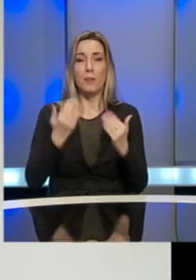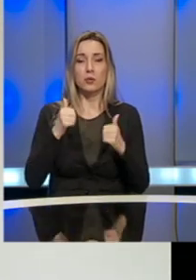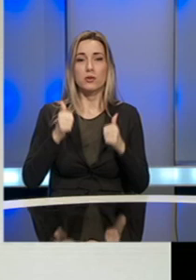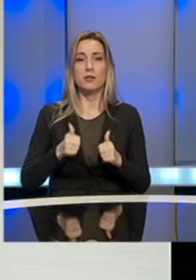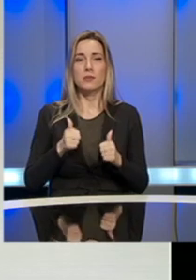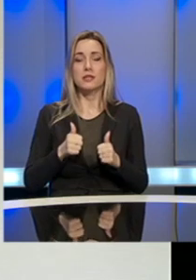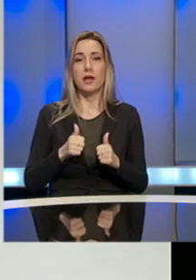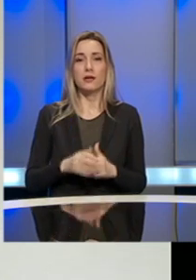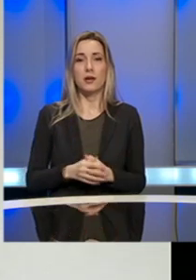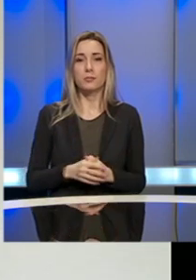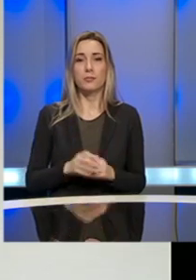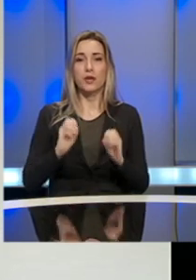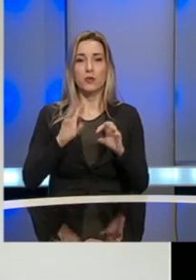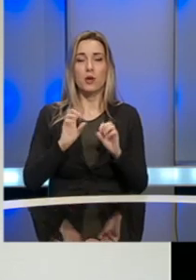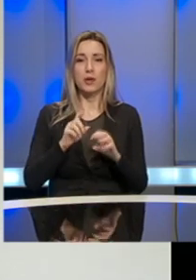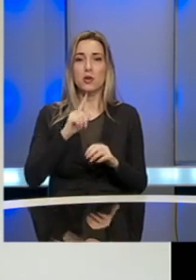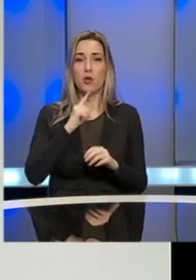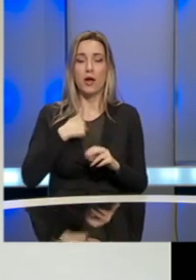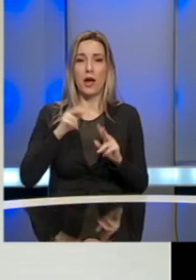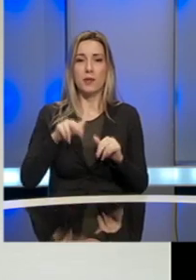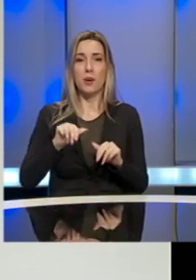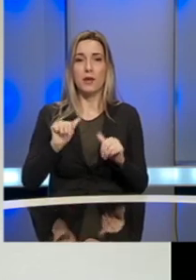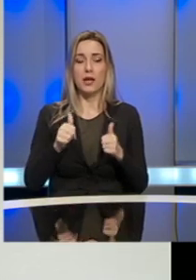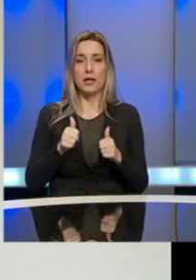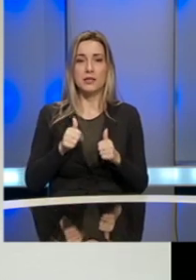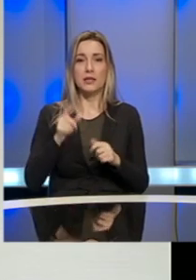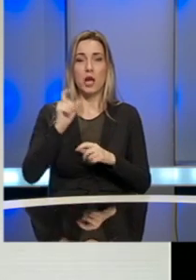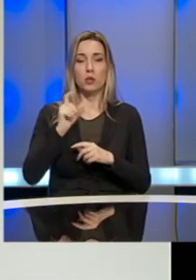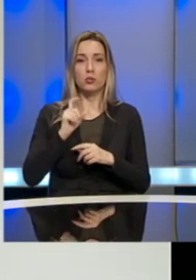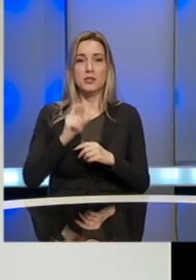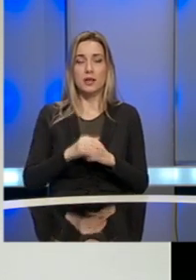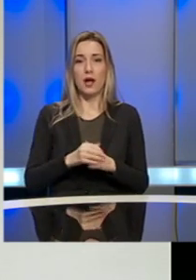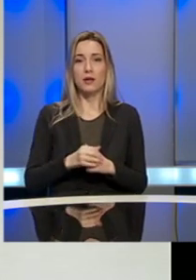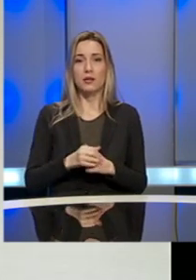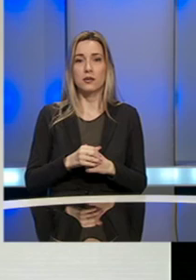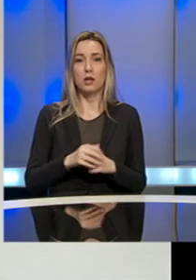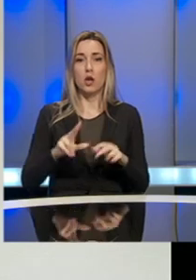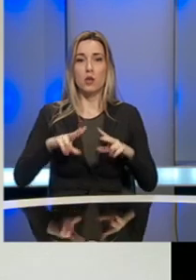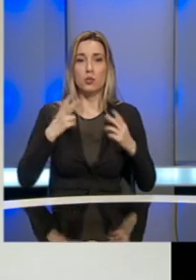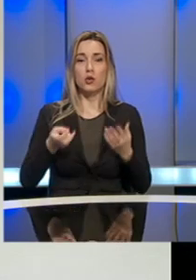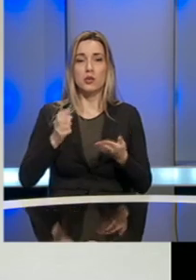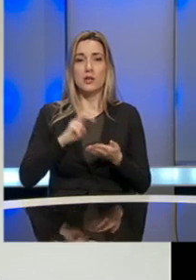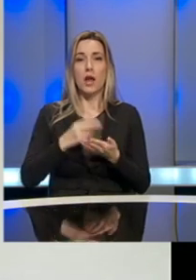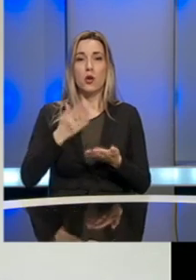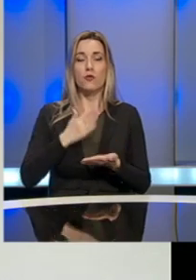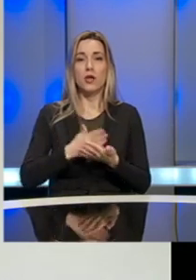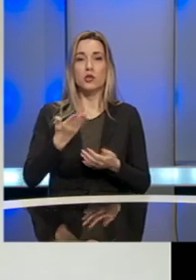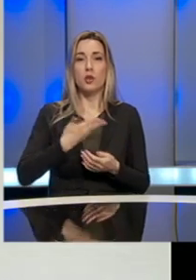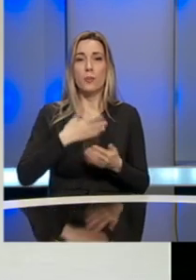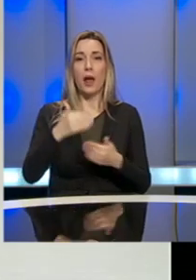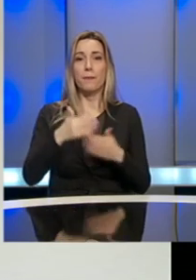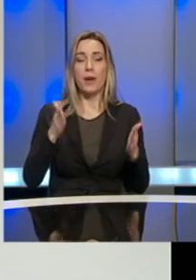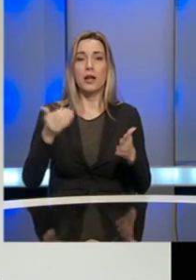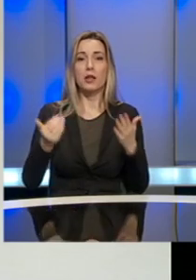sada informacijom kojom ja raspolažem jeste da je Turska jutro srano već dobila paket